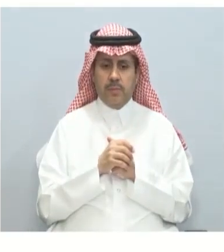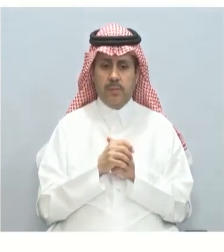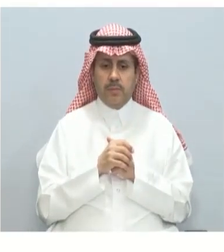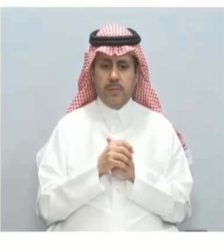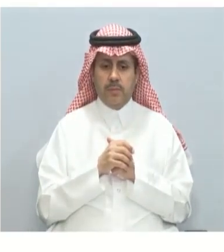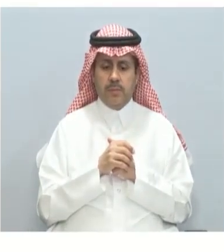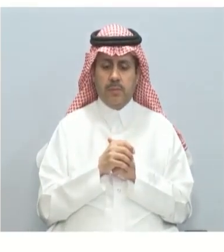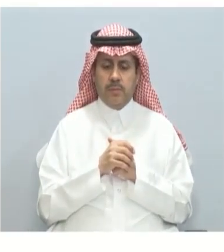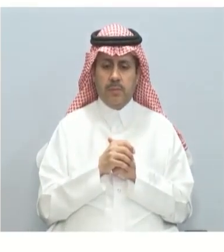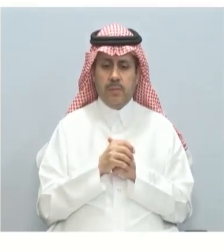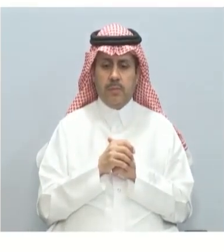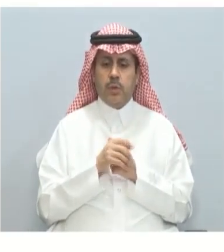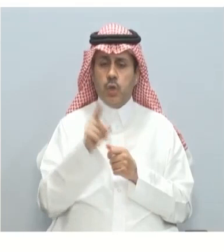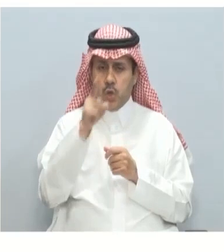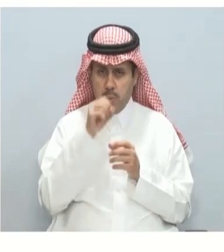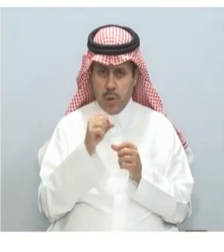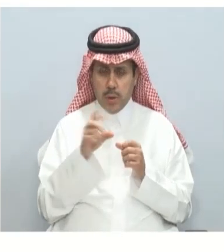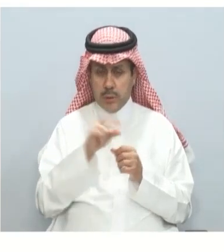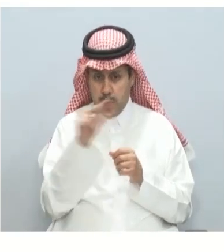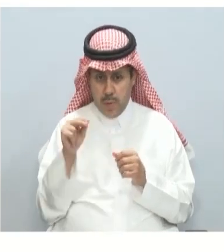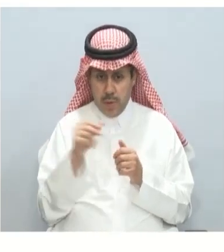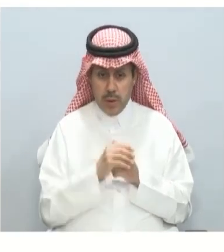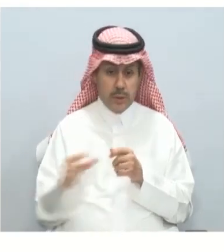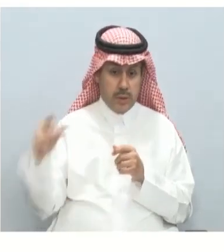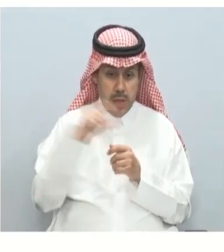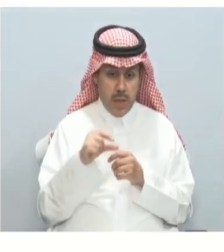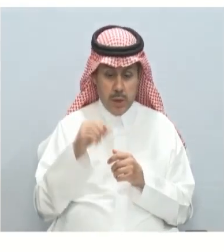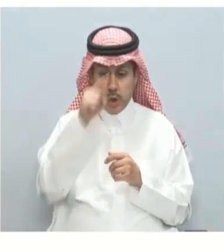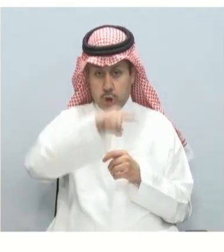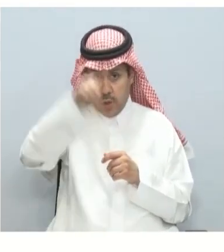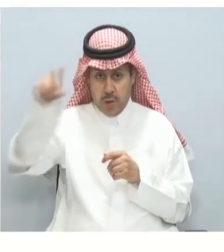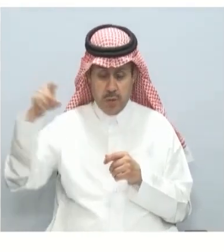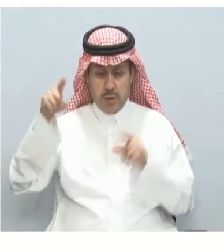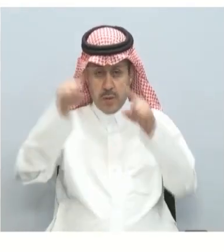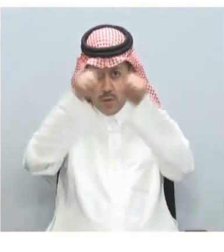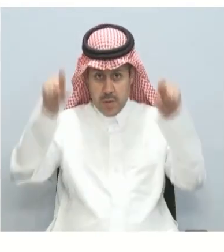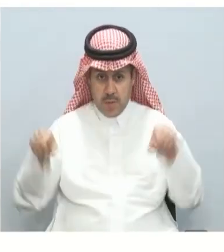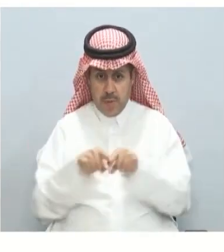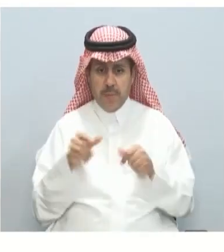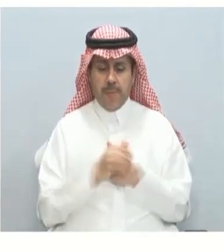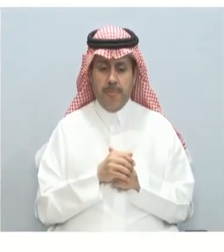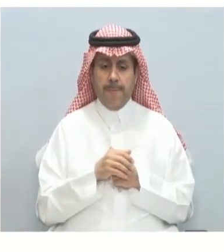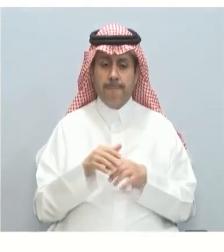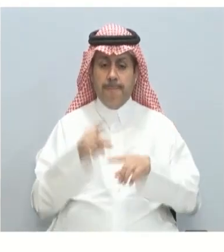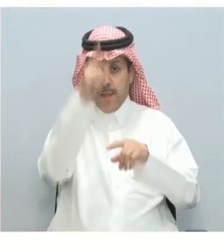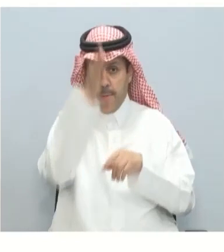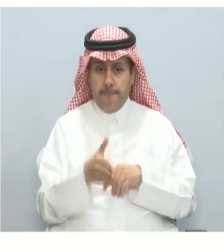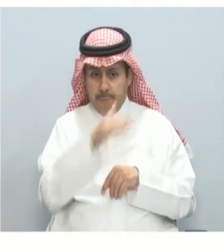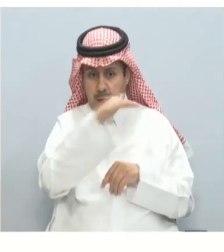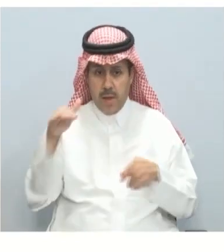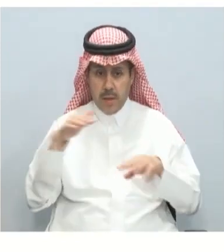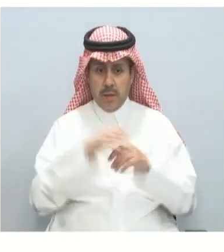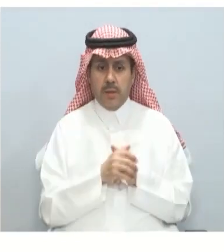الصفر يمكنك تمثيل داله الجذر التربيعي بيانيا بتحديد القيم الصغرى لها وعمل جدول لبعض قيم اكس وقيم